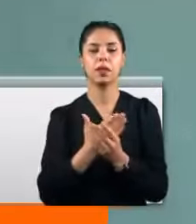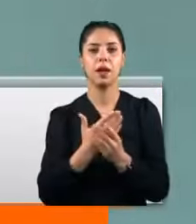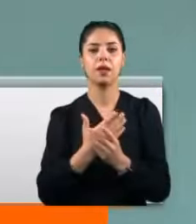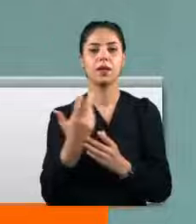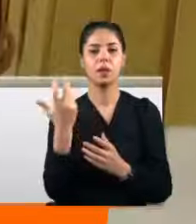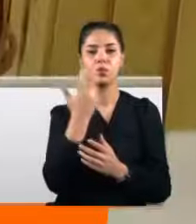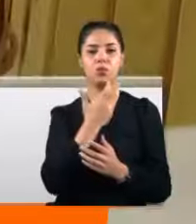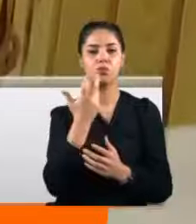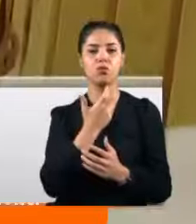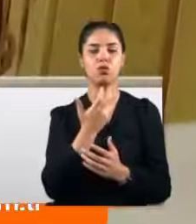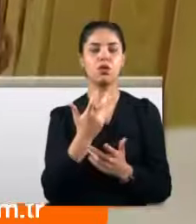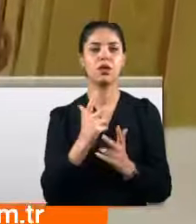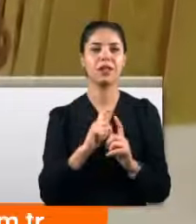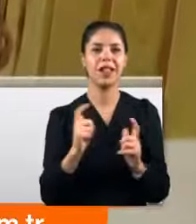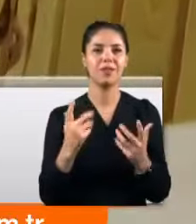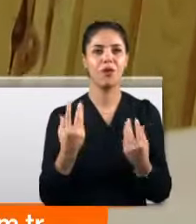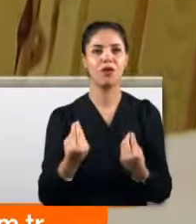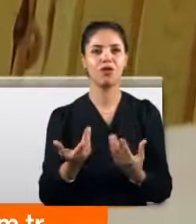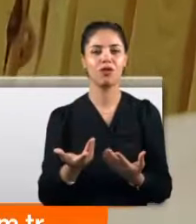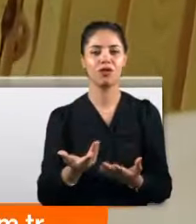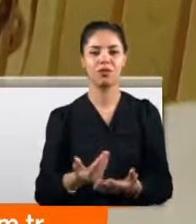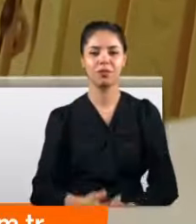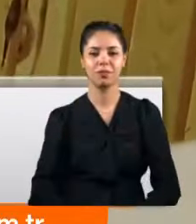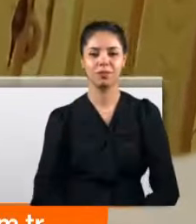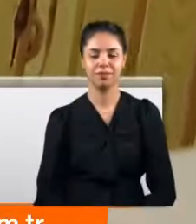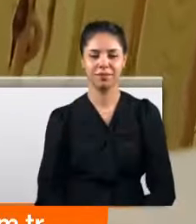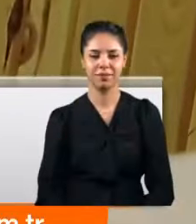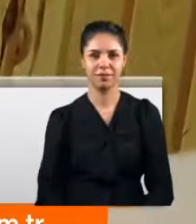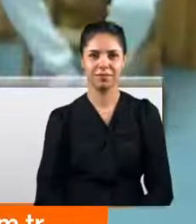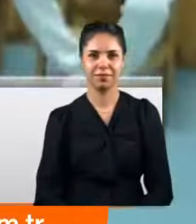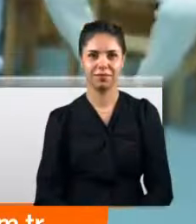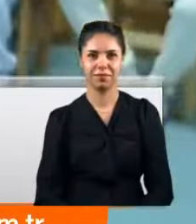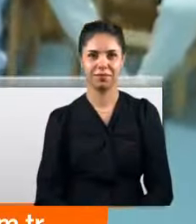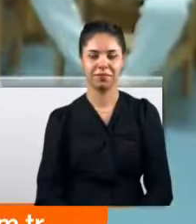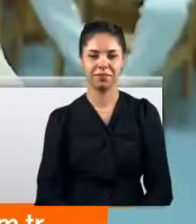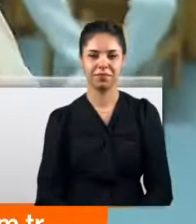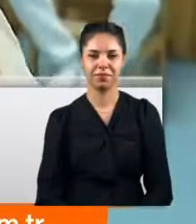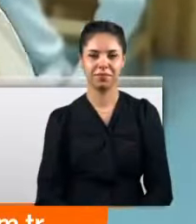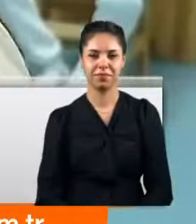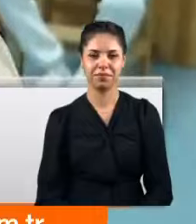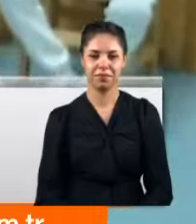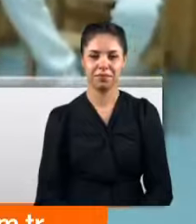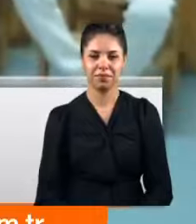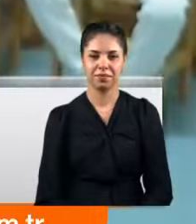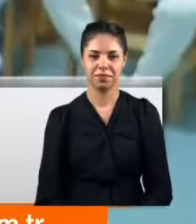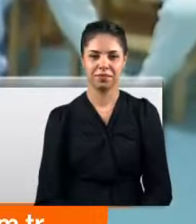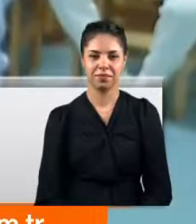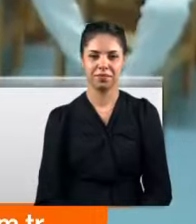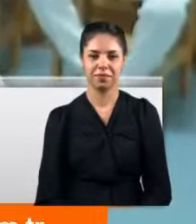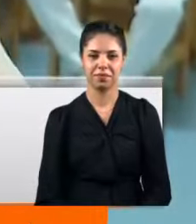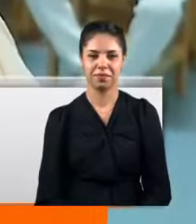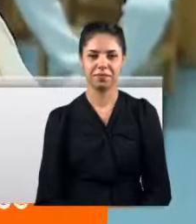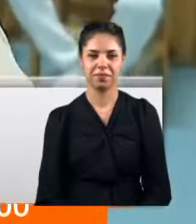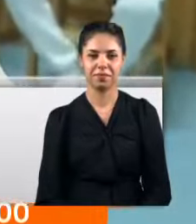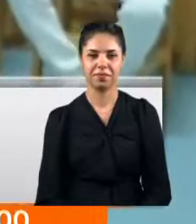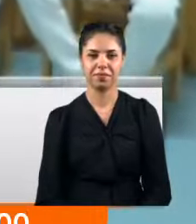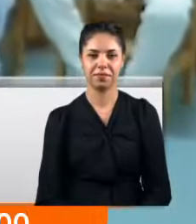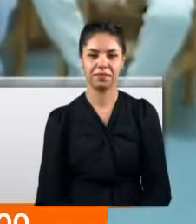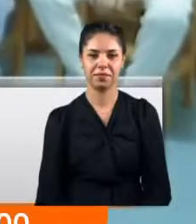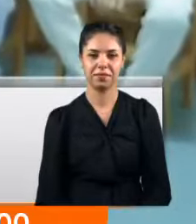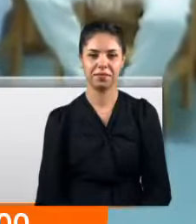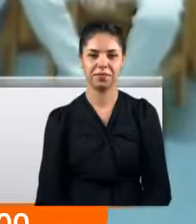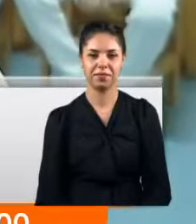geliştiriyorlar yerli danslarla dans etmeyi çok seviyorum Biz de çocuklarımızı burada bekliyoruz onlarla birlikte biz de öğreniyoruz Aslında Siz